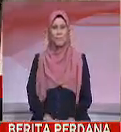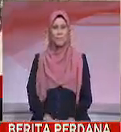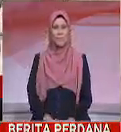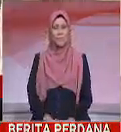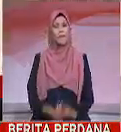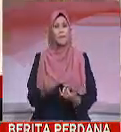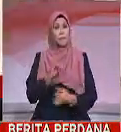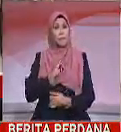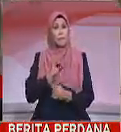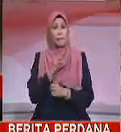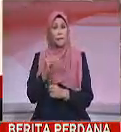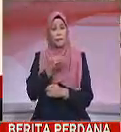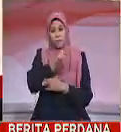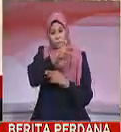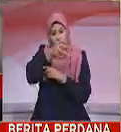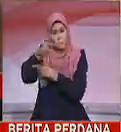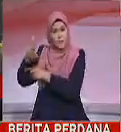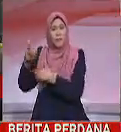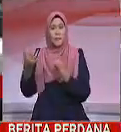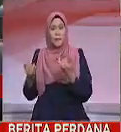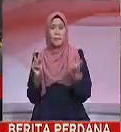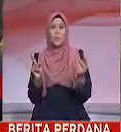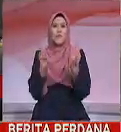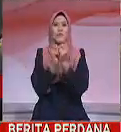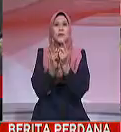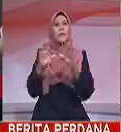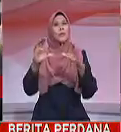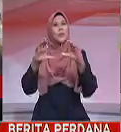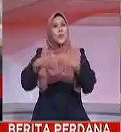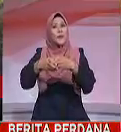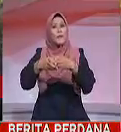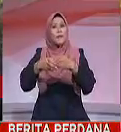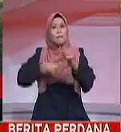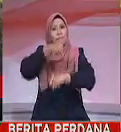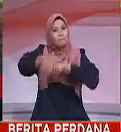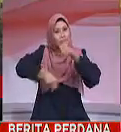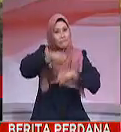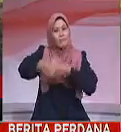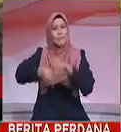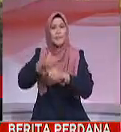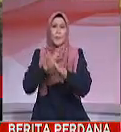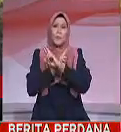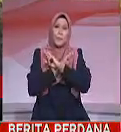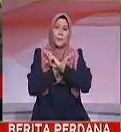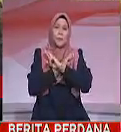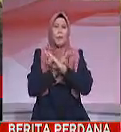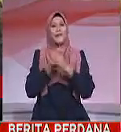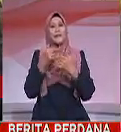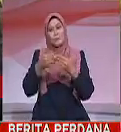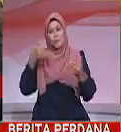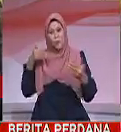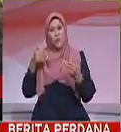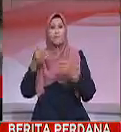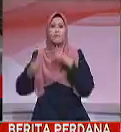Selain itu, saya dan kru turut berkesempatan menemui sekumpulan pengayuh basikal yang berehat sebelum meneruskan